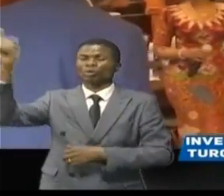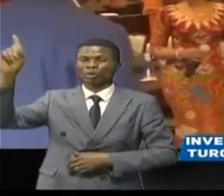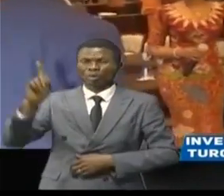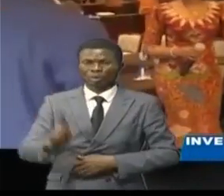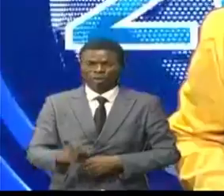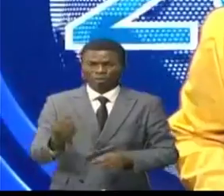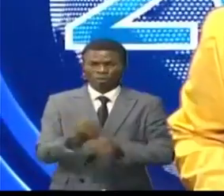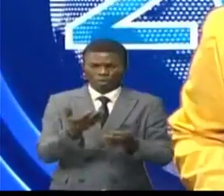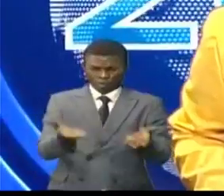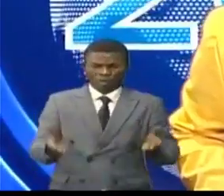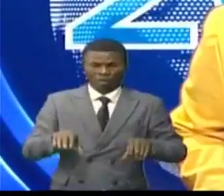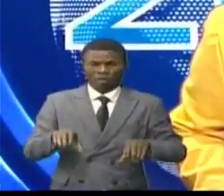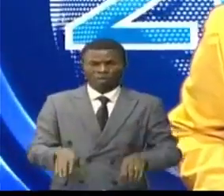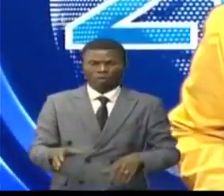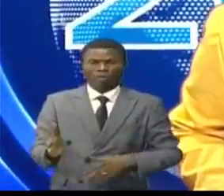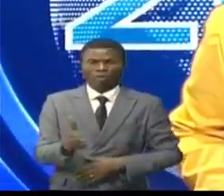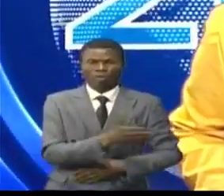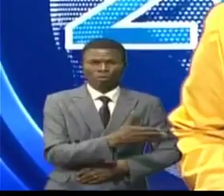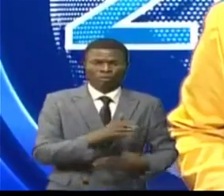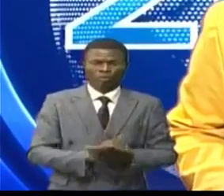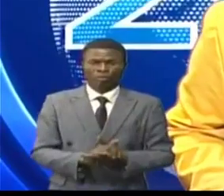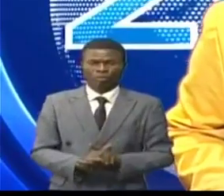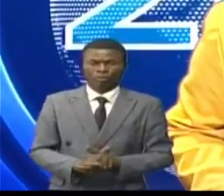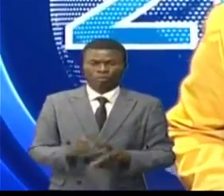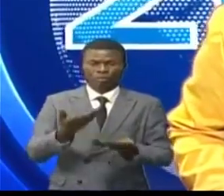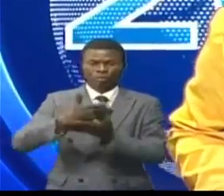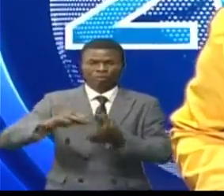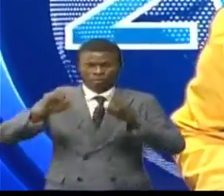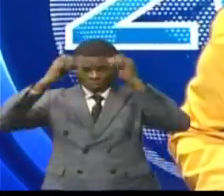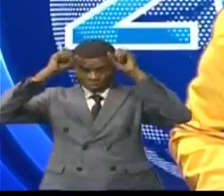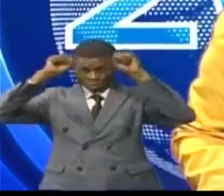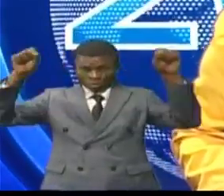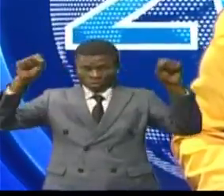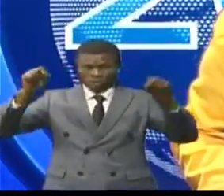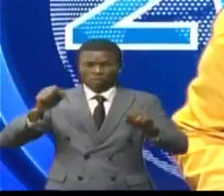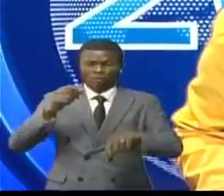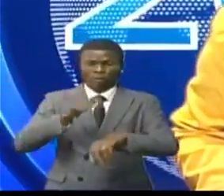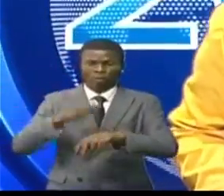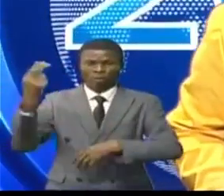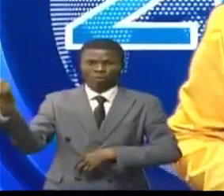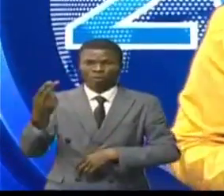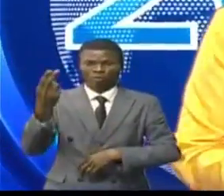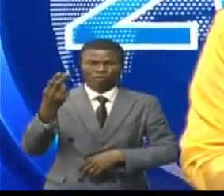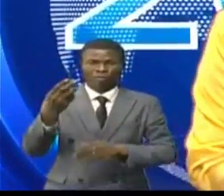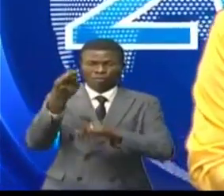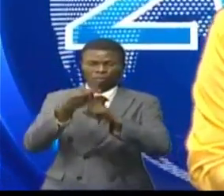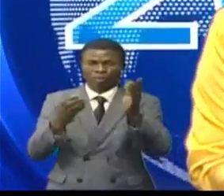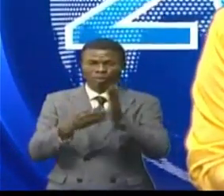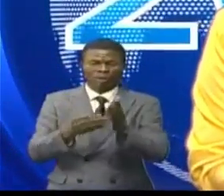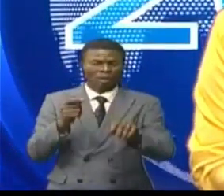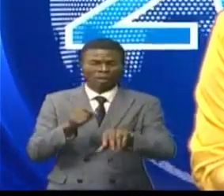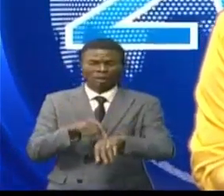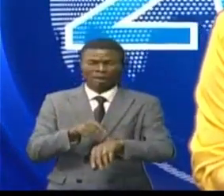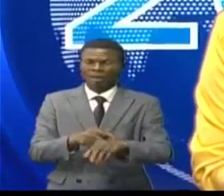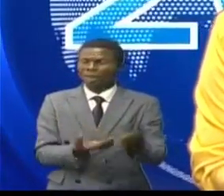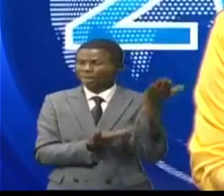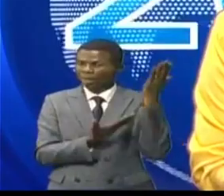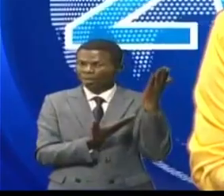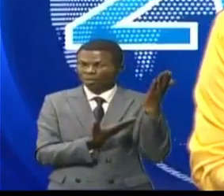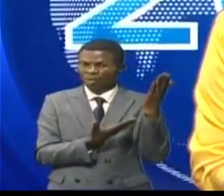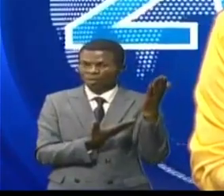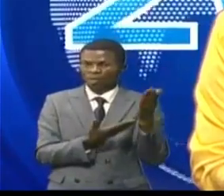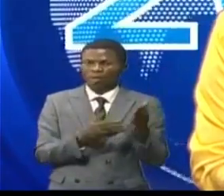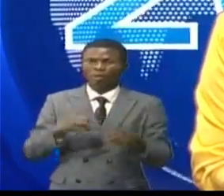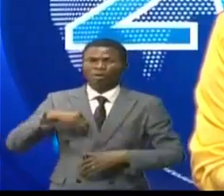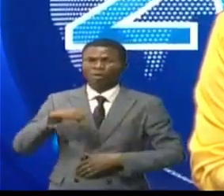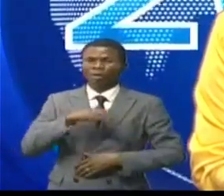RDC. Au parti présidentiel, la date du 20 septembre reste une date historique. En ce jour, les membres et